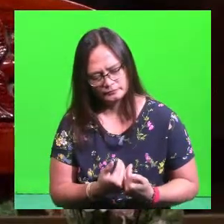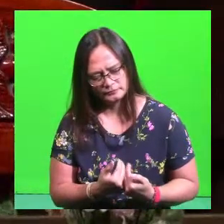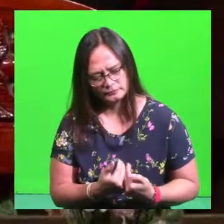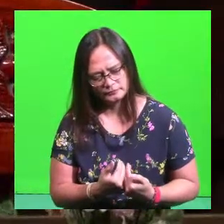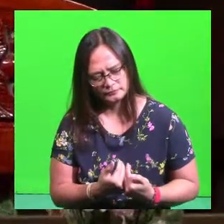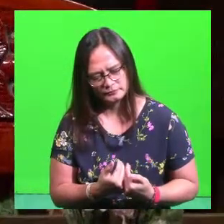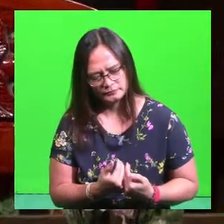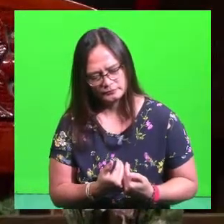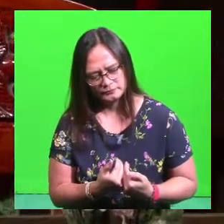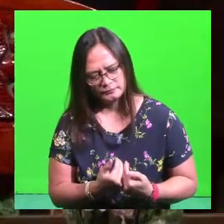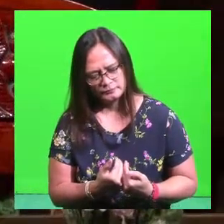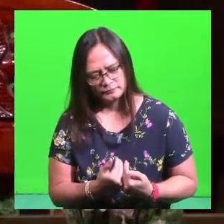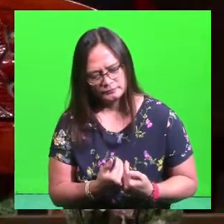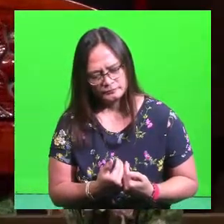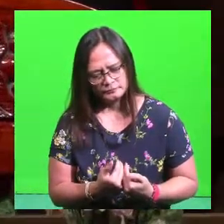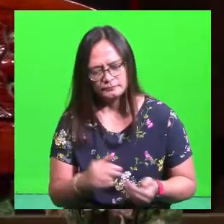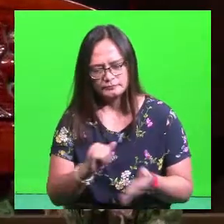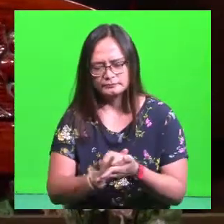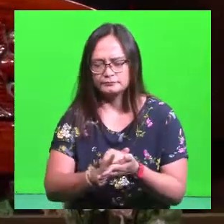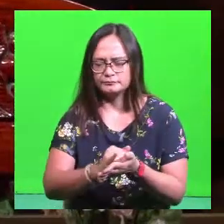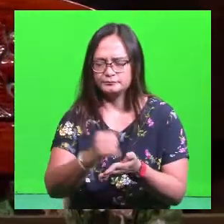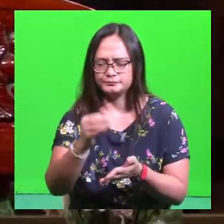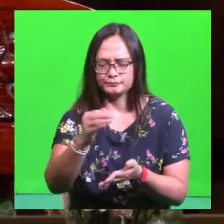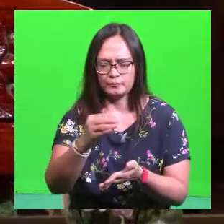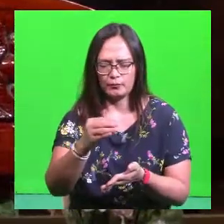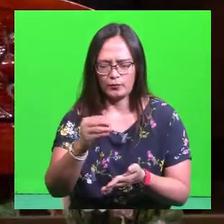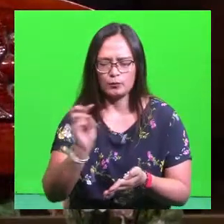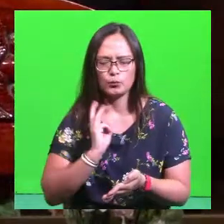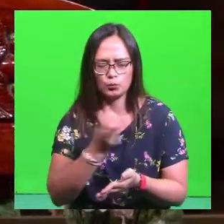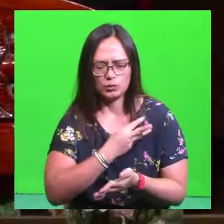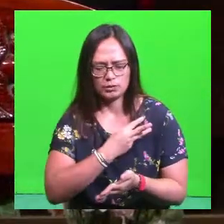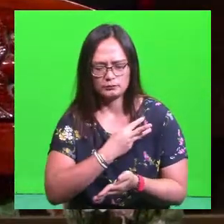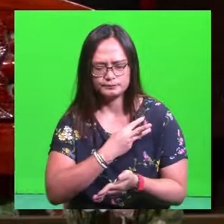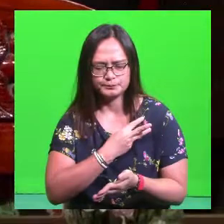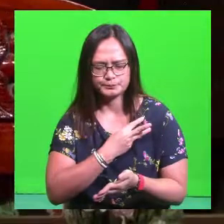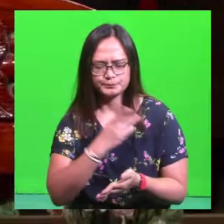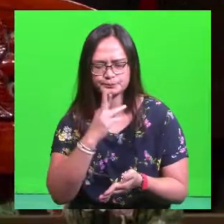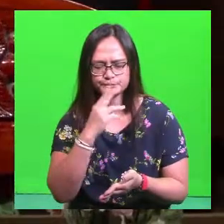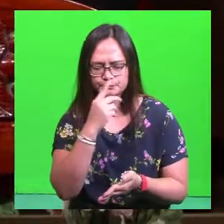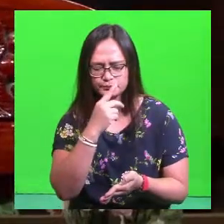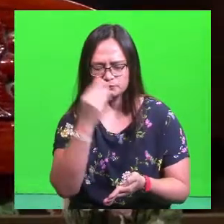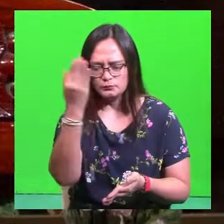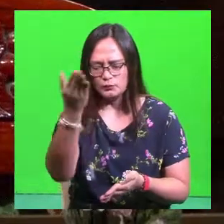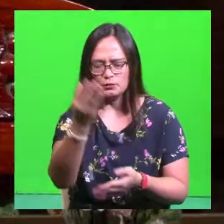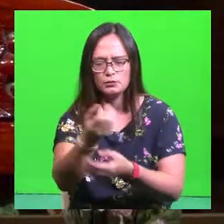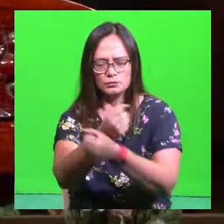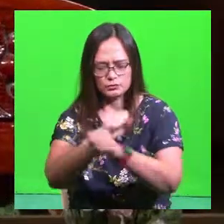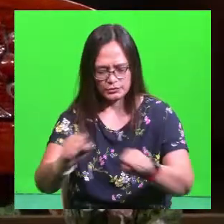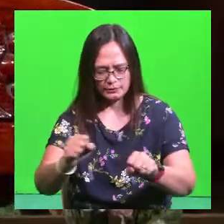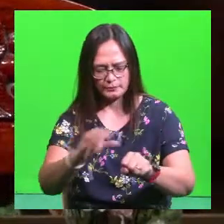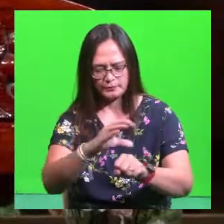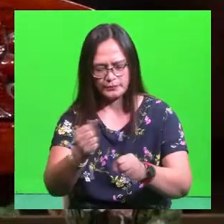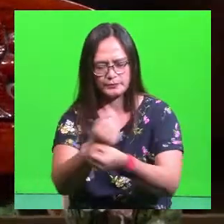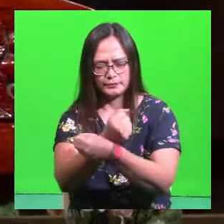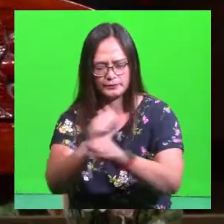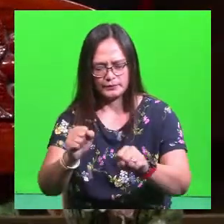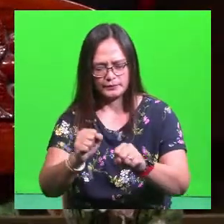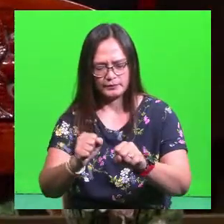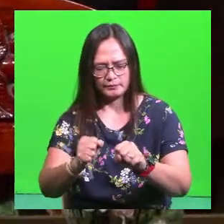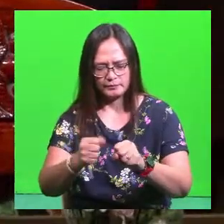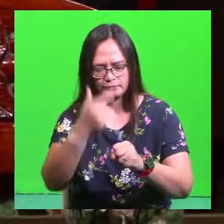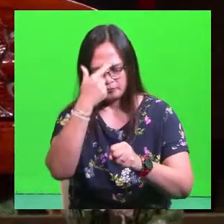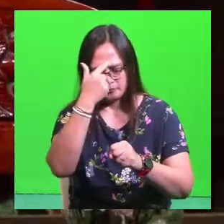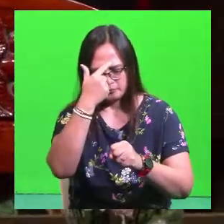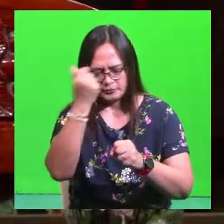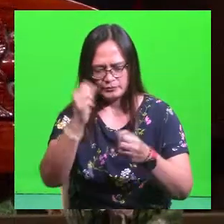niligtas at naligtas dahil kay Kristo ay mabuhay at maglingkod sa iyo sang-ayon sa iyong